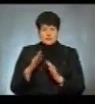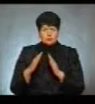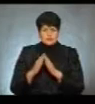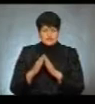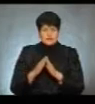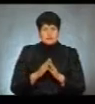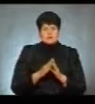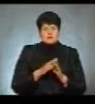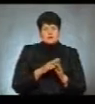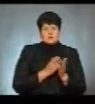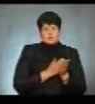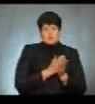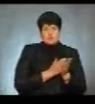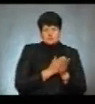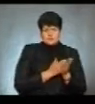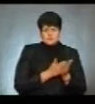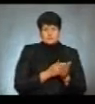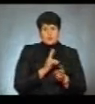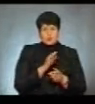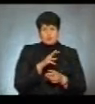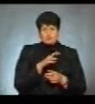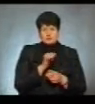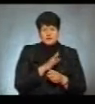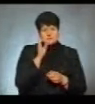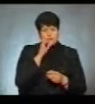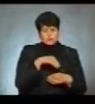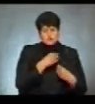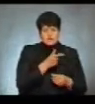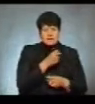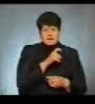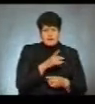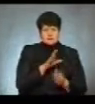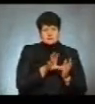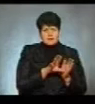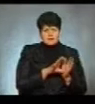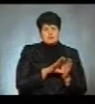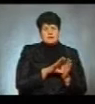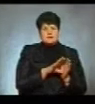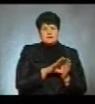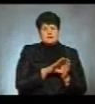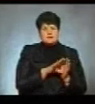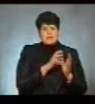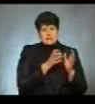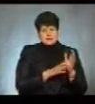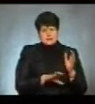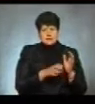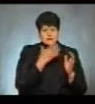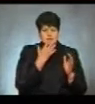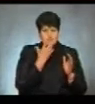та комунальні послуги. Комунальні послуги, так як вже сказав, це водопостачання, газопостачання, електропостачання, каналізація,